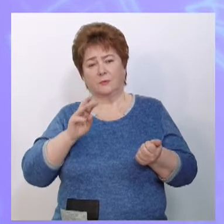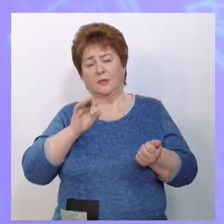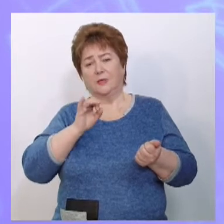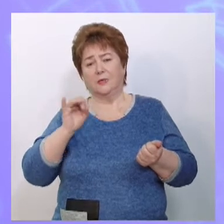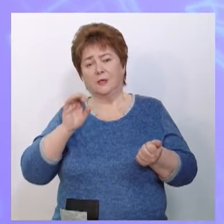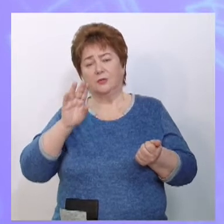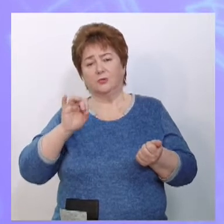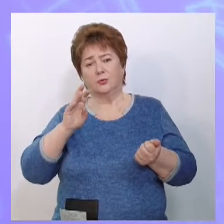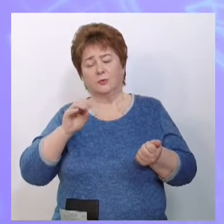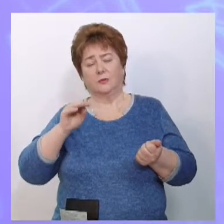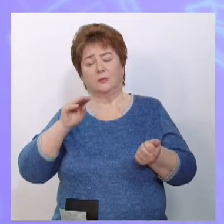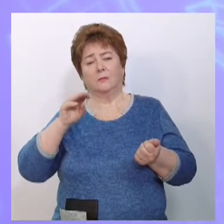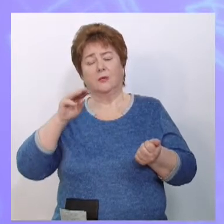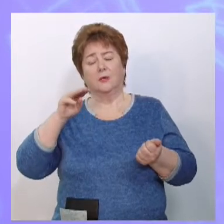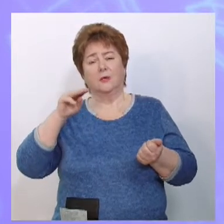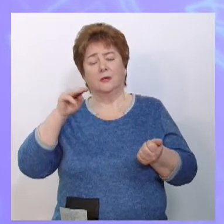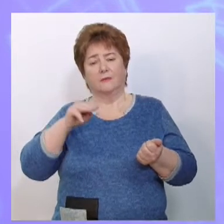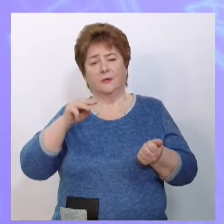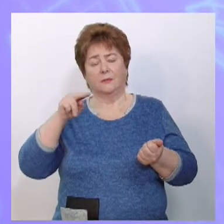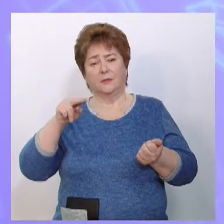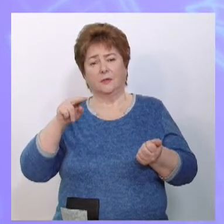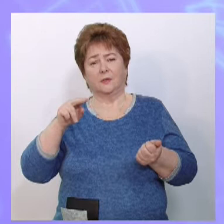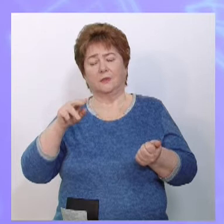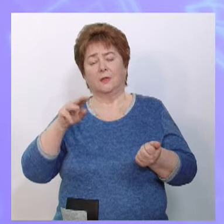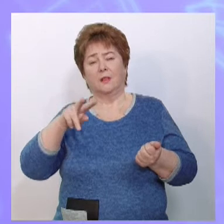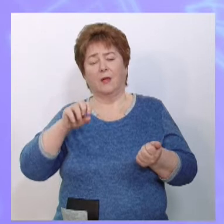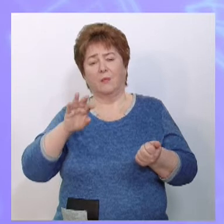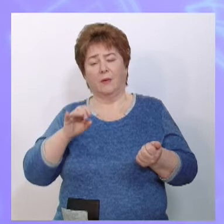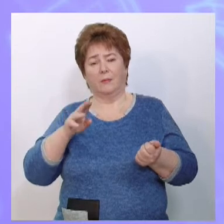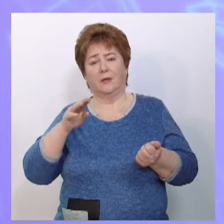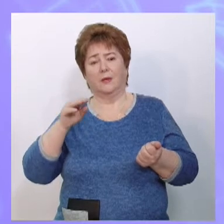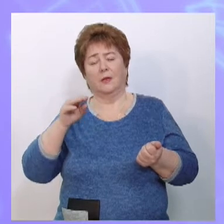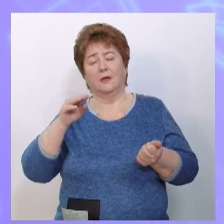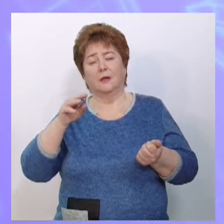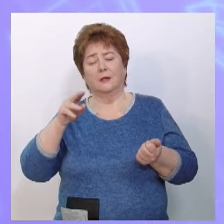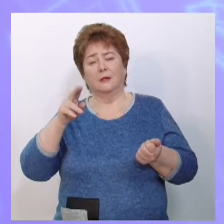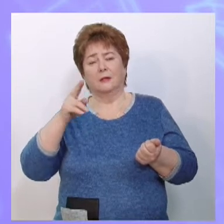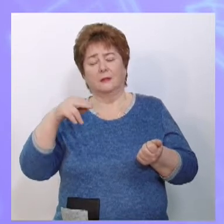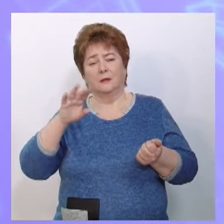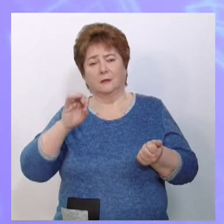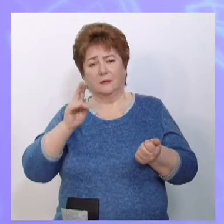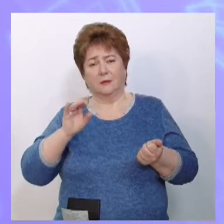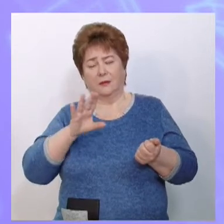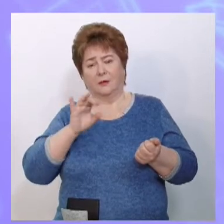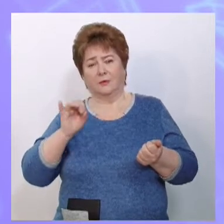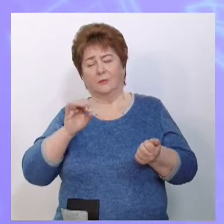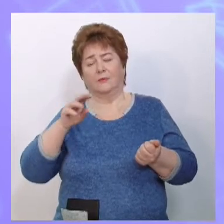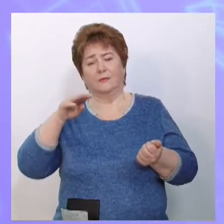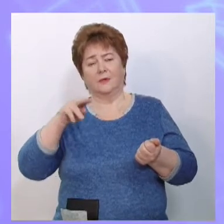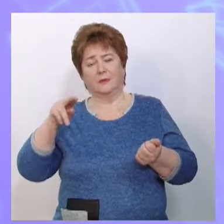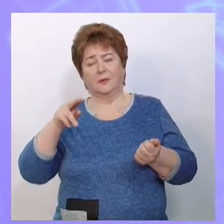черными, творительный падеж, лапами, с длинною, творительный падеж,